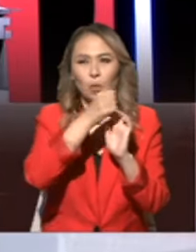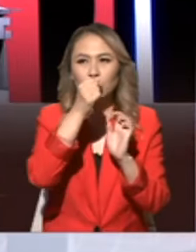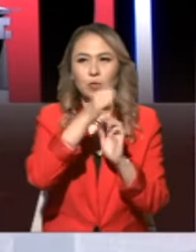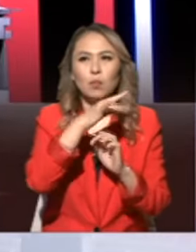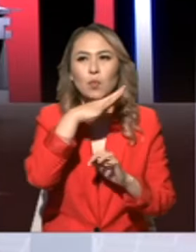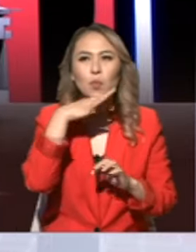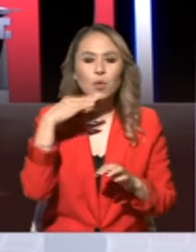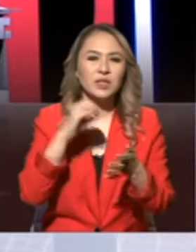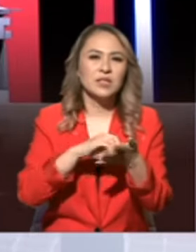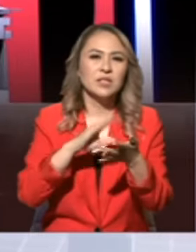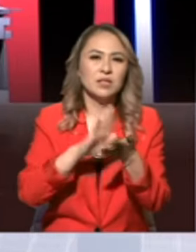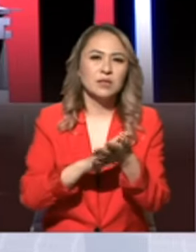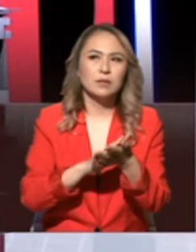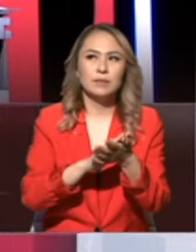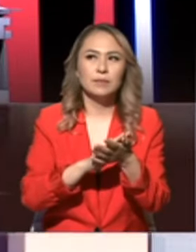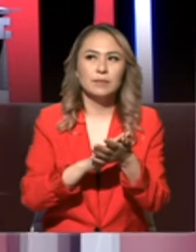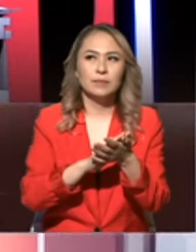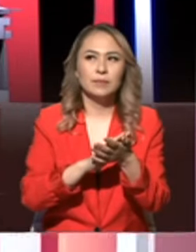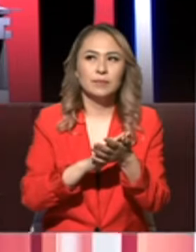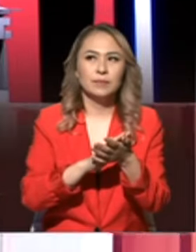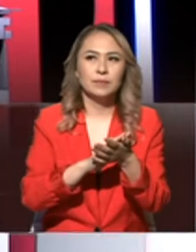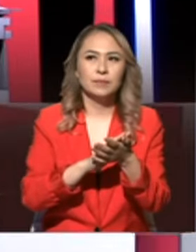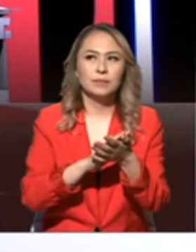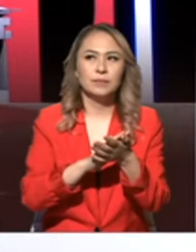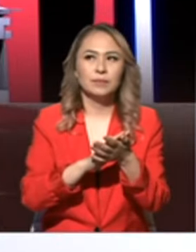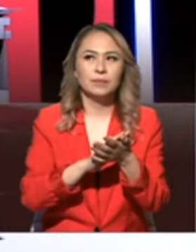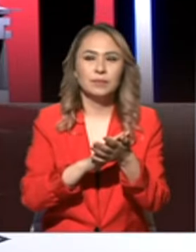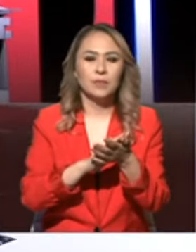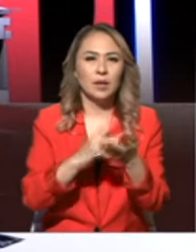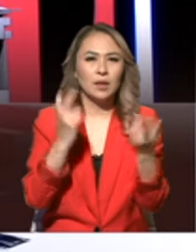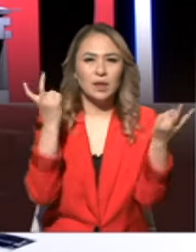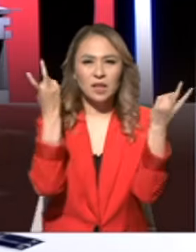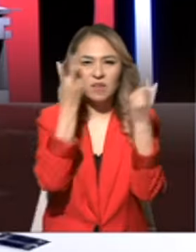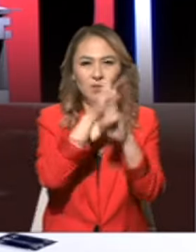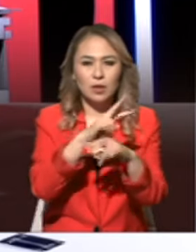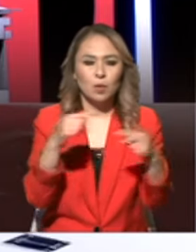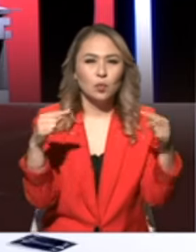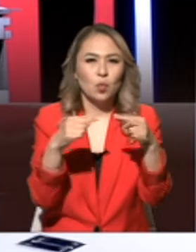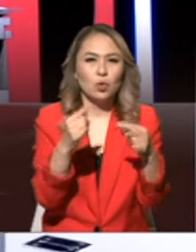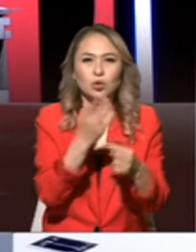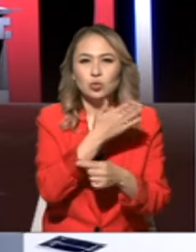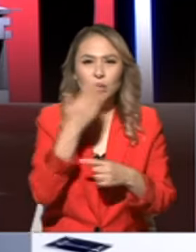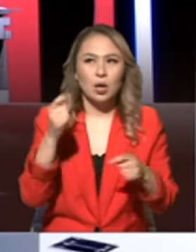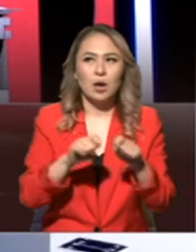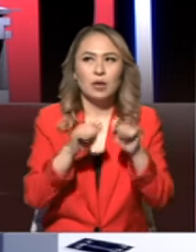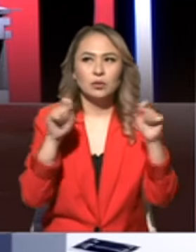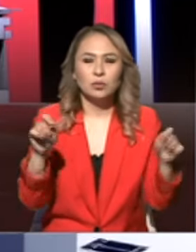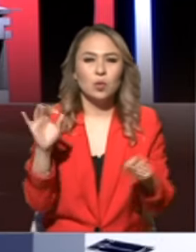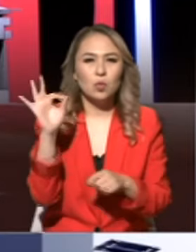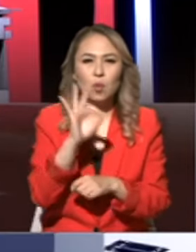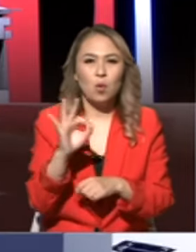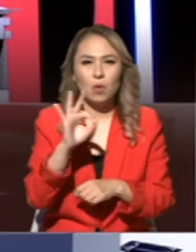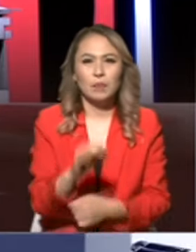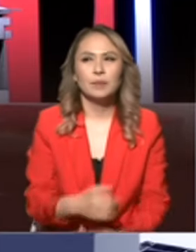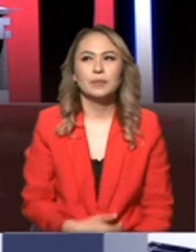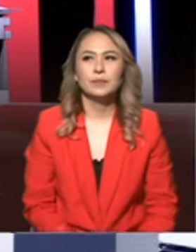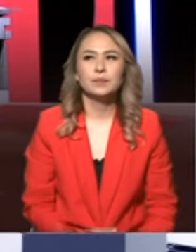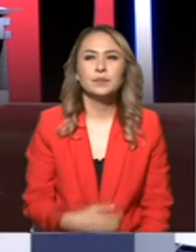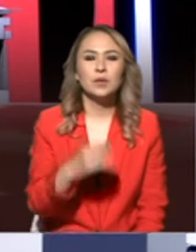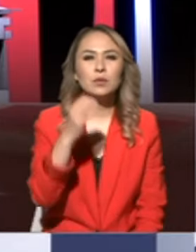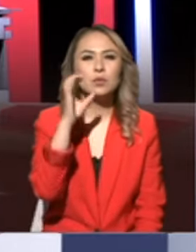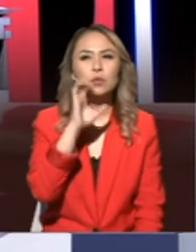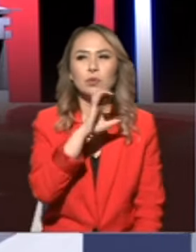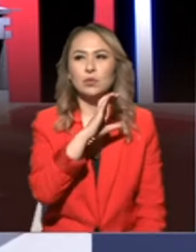көп цифрлар бұлдыр. Ол жас айтқандай бұлдыр. Анықтық жоқ, ашықтық ноль. Солтүстік Қазақстан